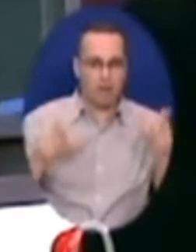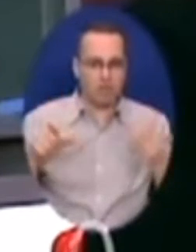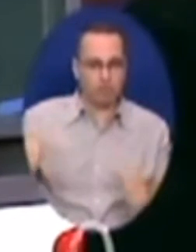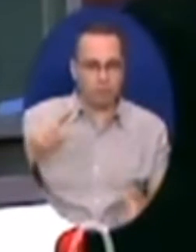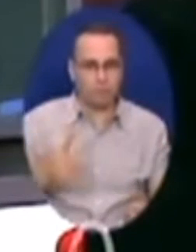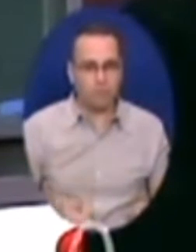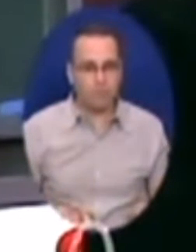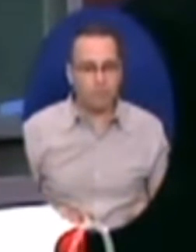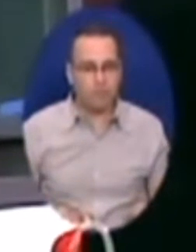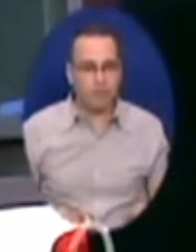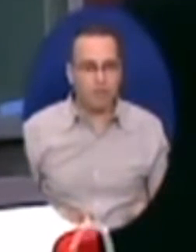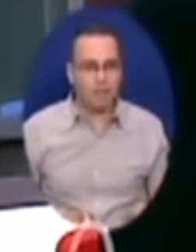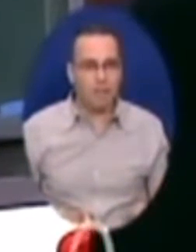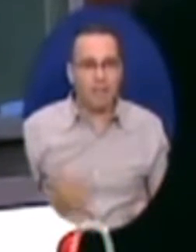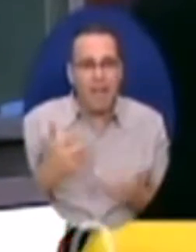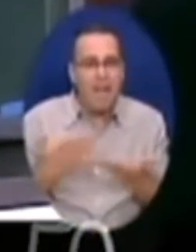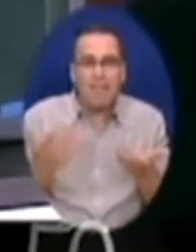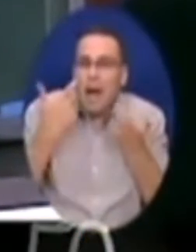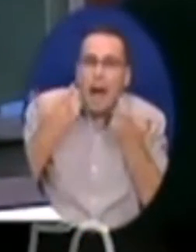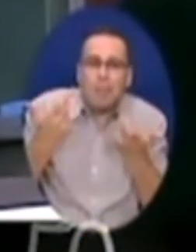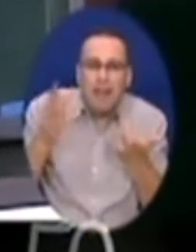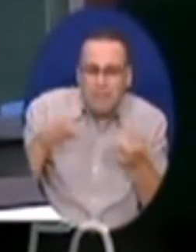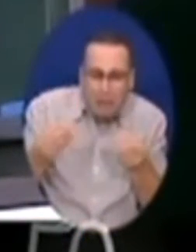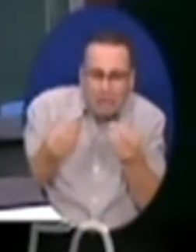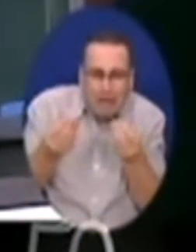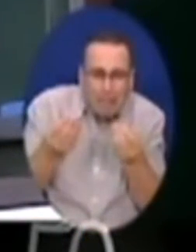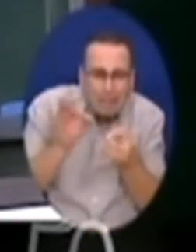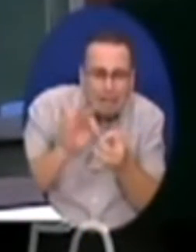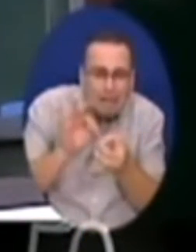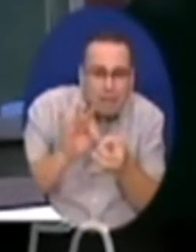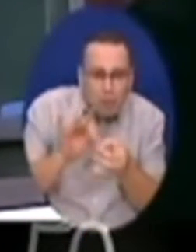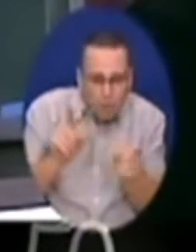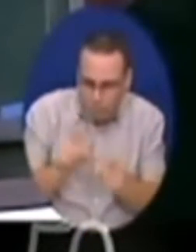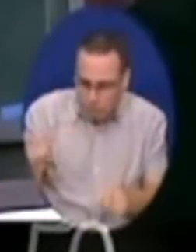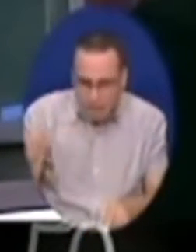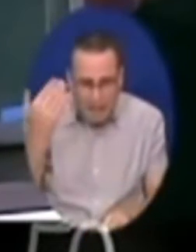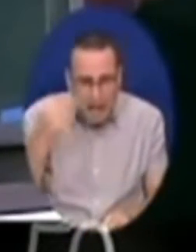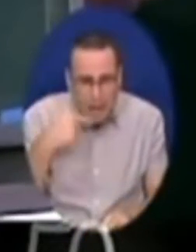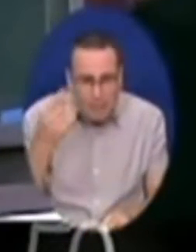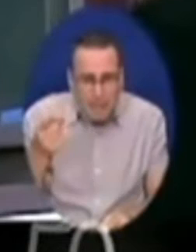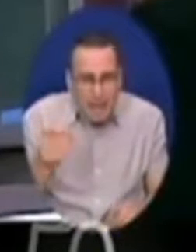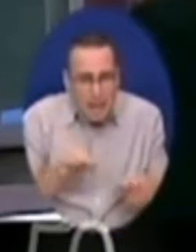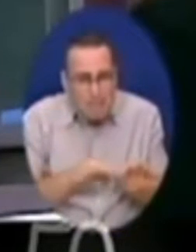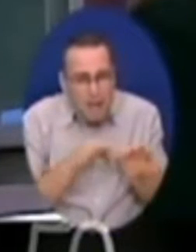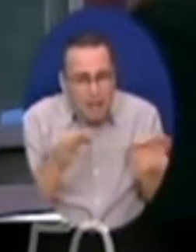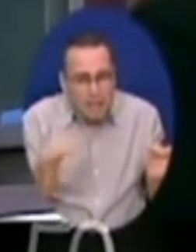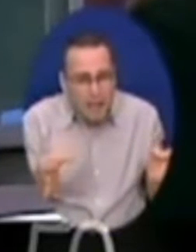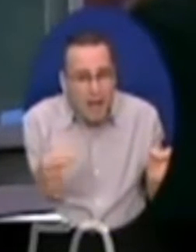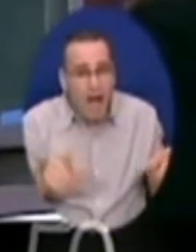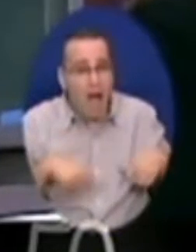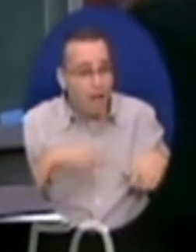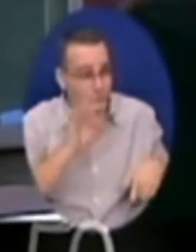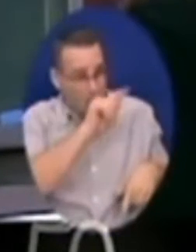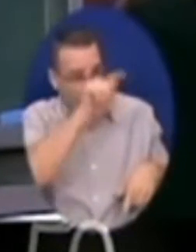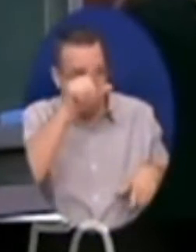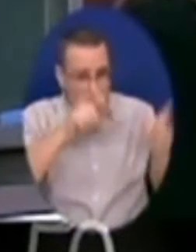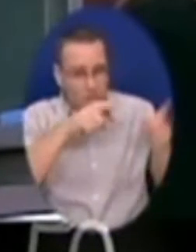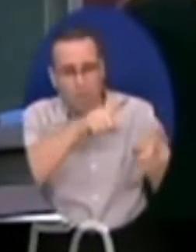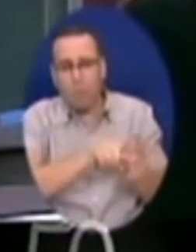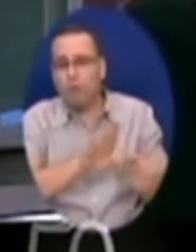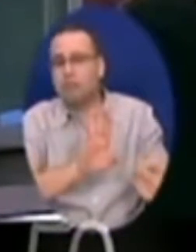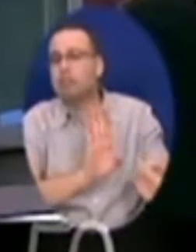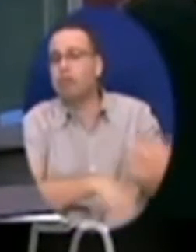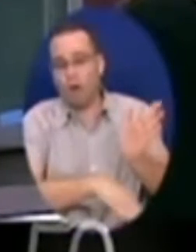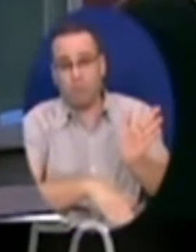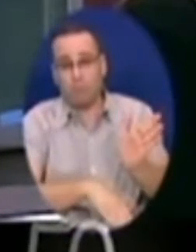שם, ועד כמה לא, אין הקפדה אפילו על הפרטים הקטנים ביותר, ובדיוק כמו שאמרת בן בהתחלה, החיים של האנשים האלה הם מאוד